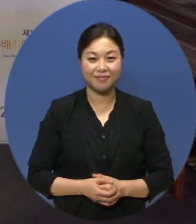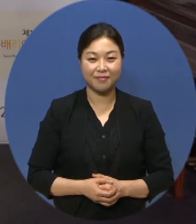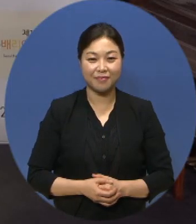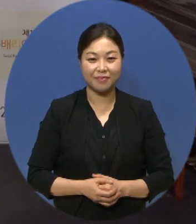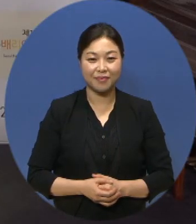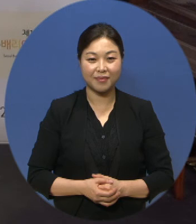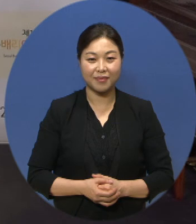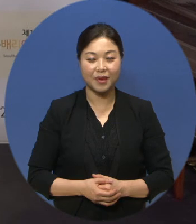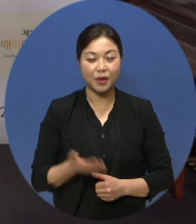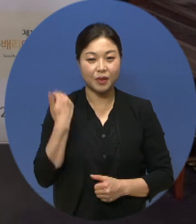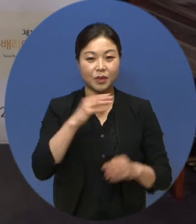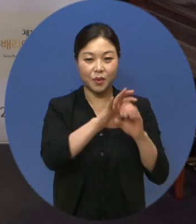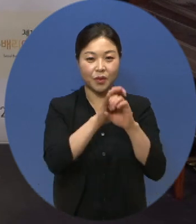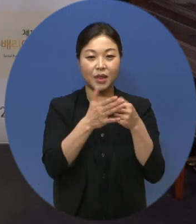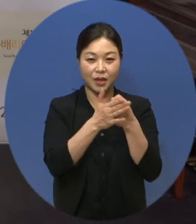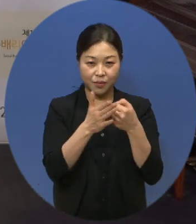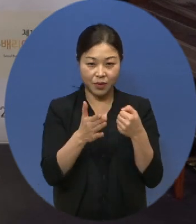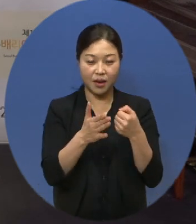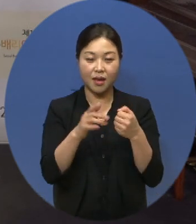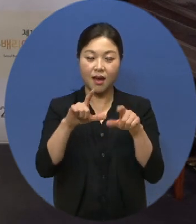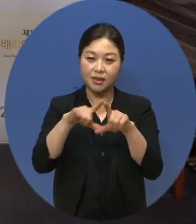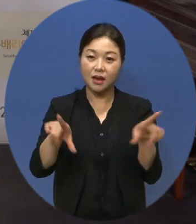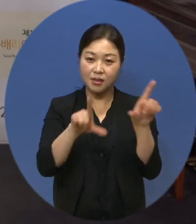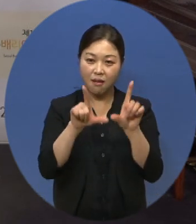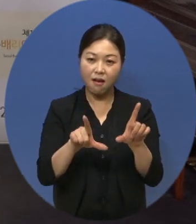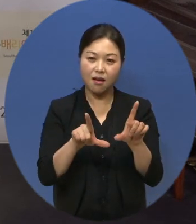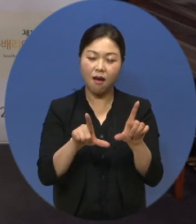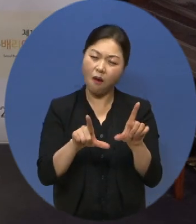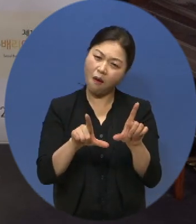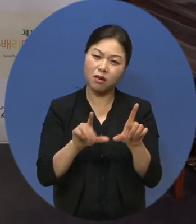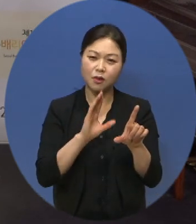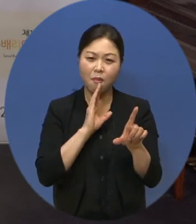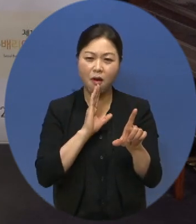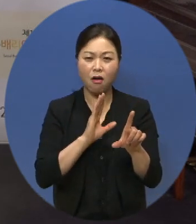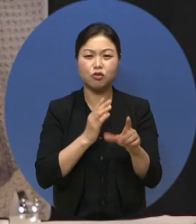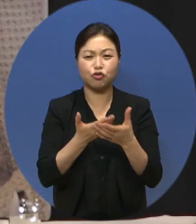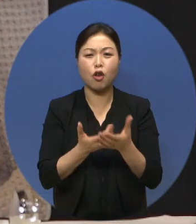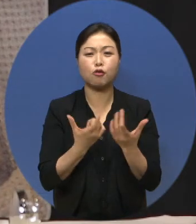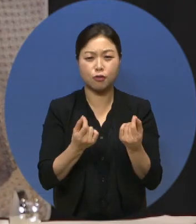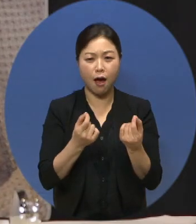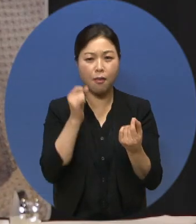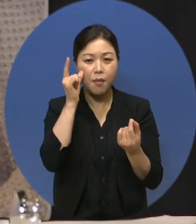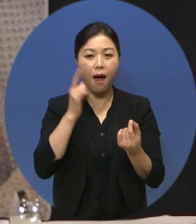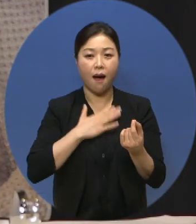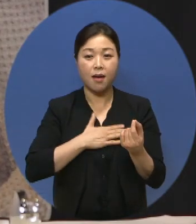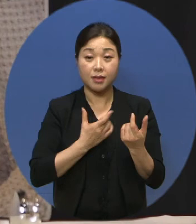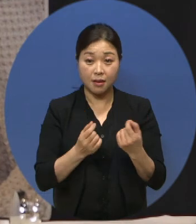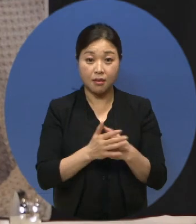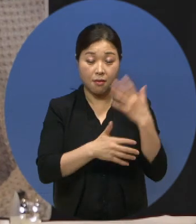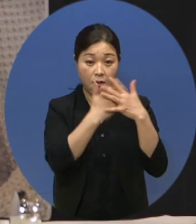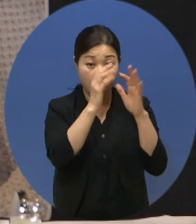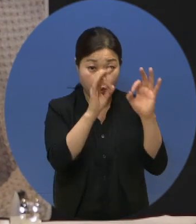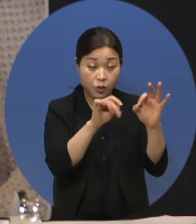요즘 코로나 때문에 일상에 대한 소중함을 많이 느끼고 있는데요. 영화 보는